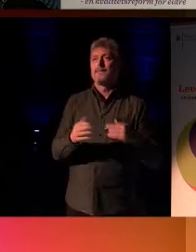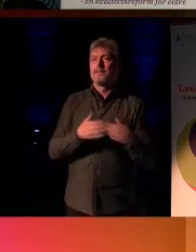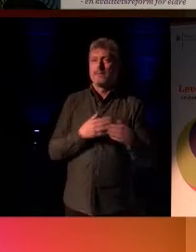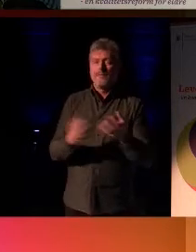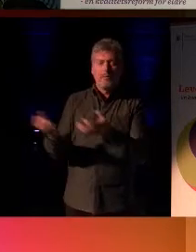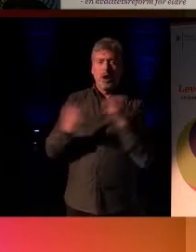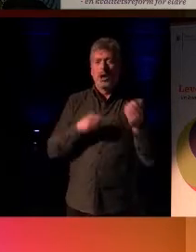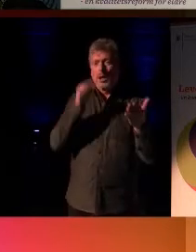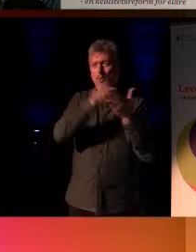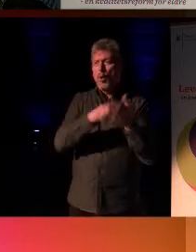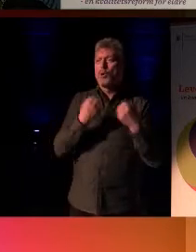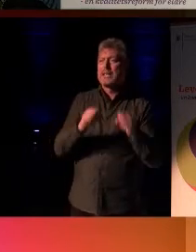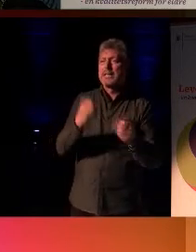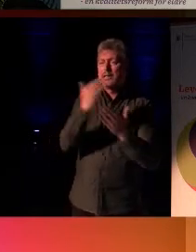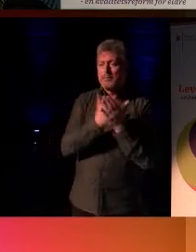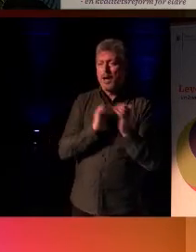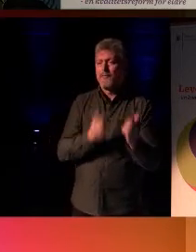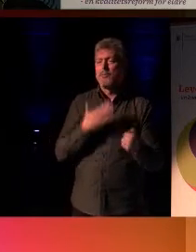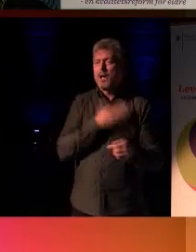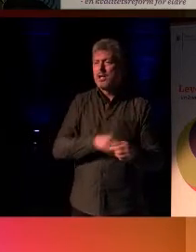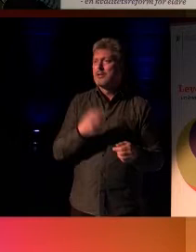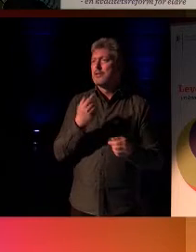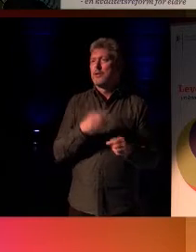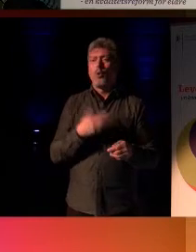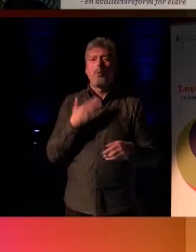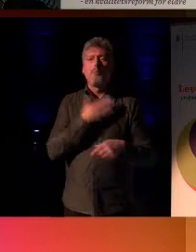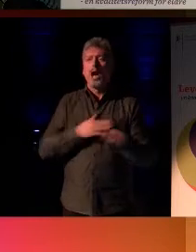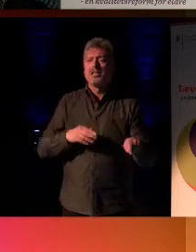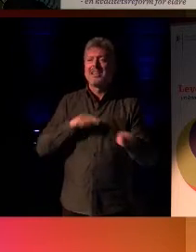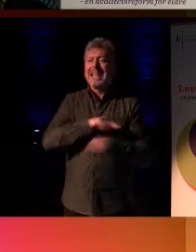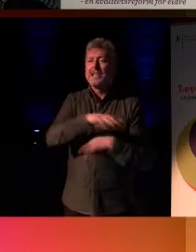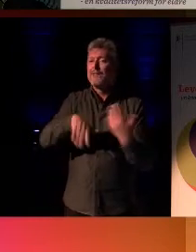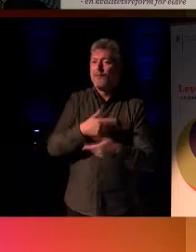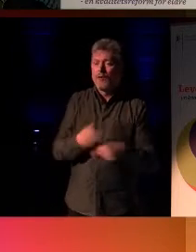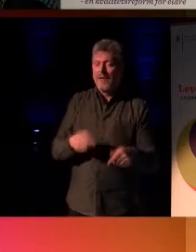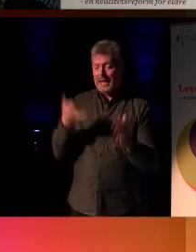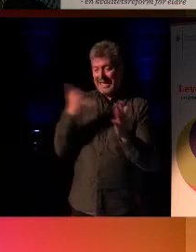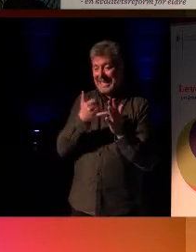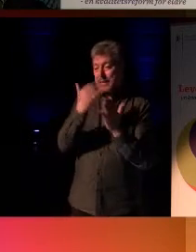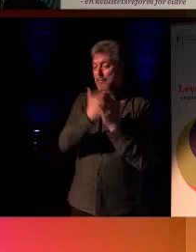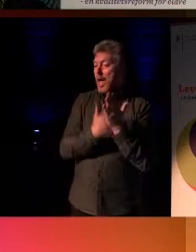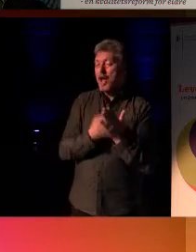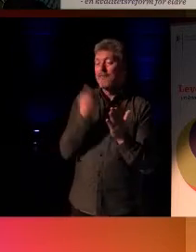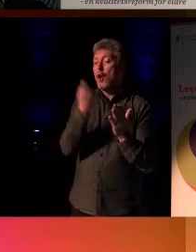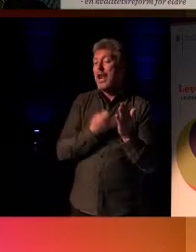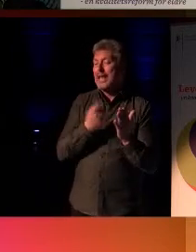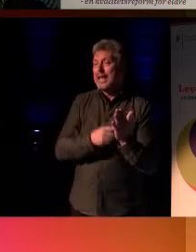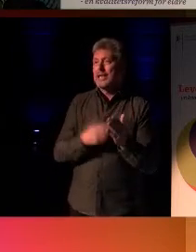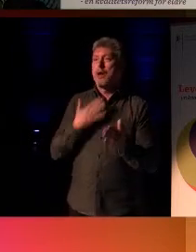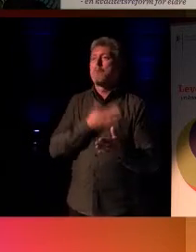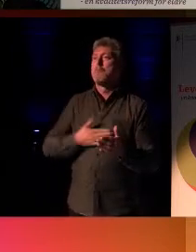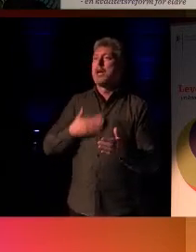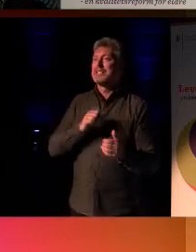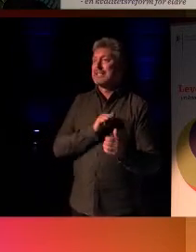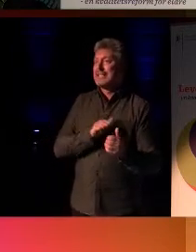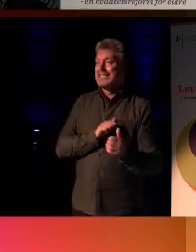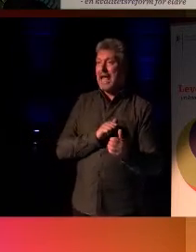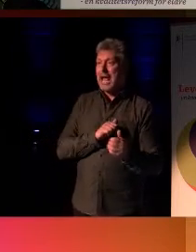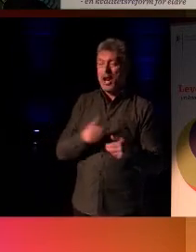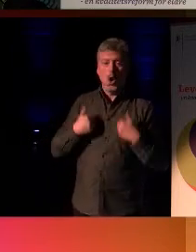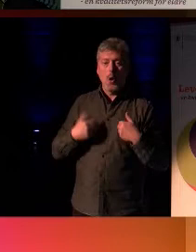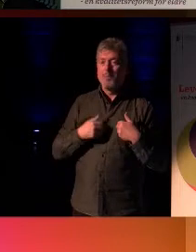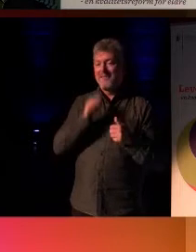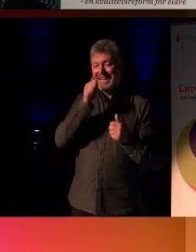pasienten. Det var for lite pasientinvolvering i mål- og tiltaksplanen. Pasienten opplevde å bli for tidlig skrevet ut